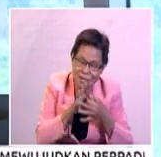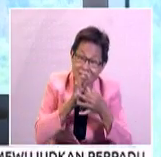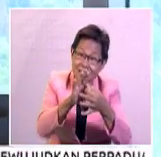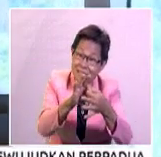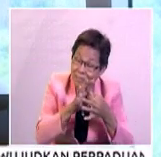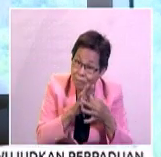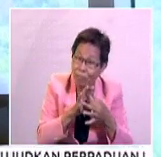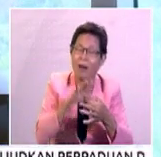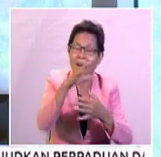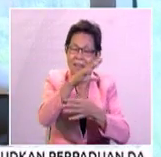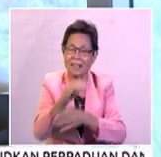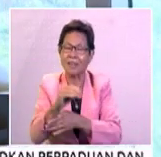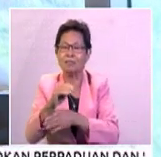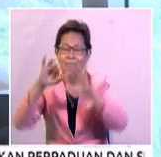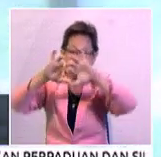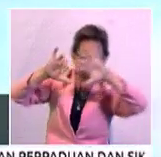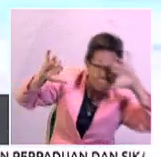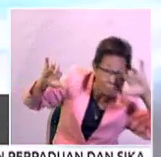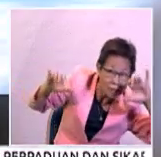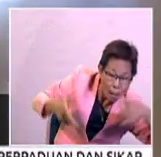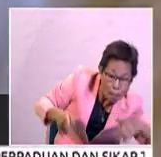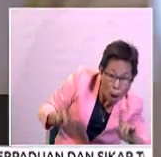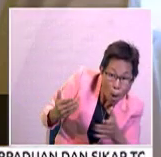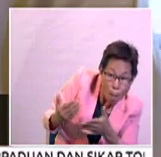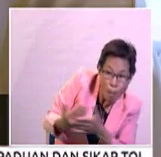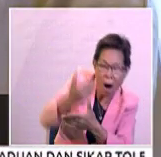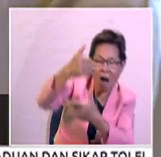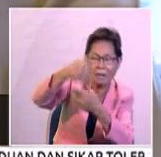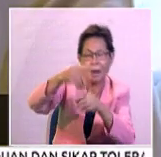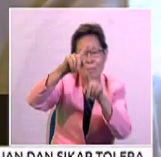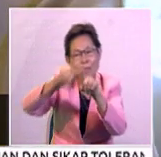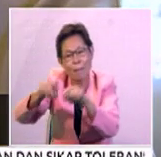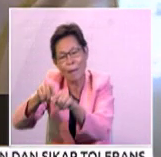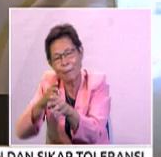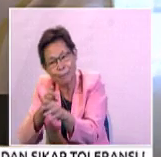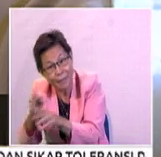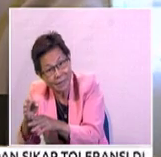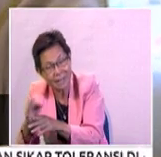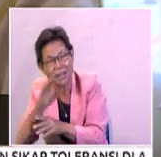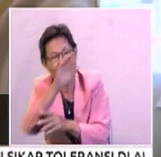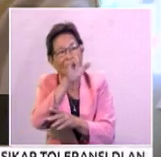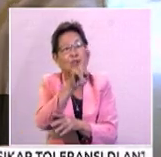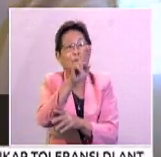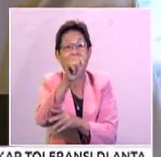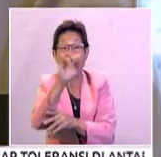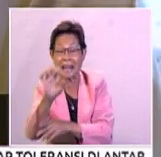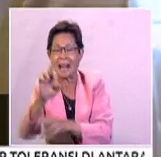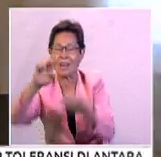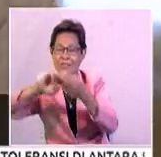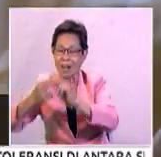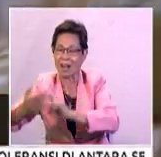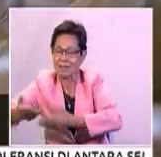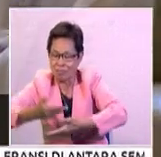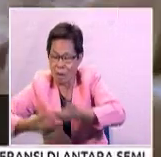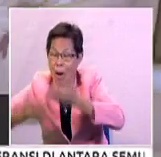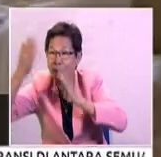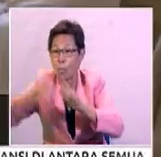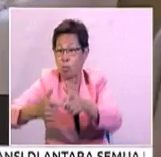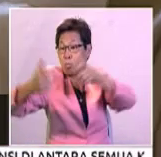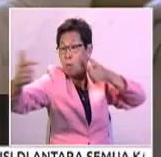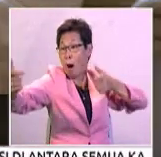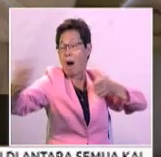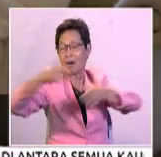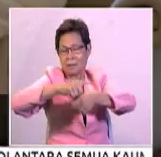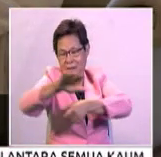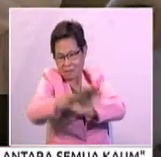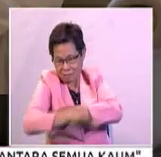ada di samping meneroka peluang baharu dalam pelbagai bidang. UAE ialah rakan dagang Malaysia yang terbesar